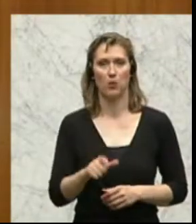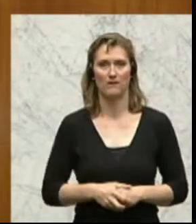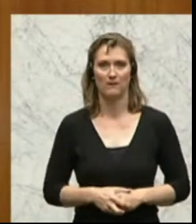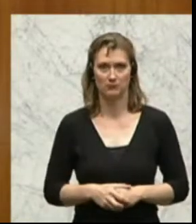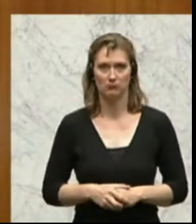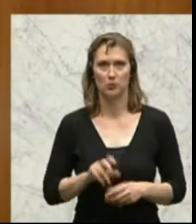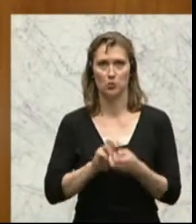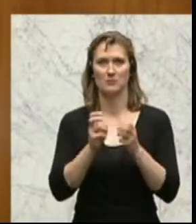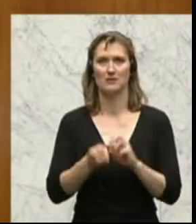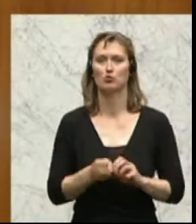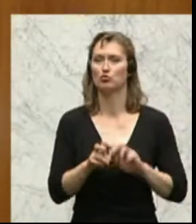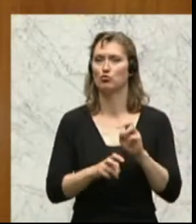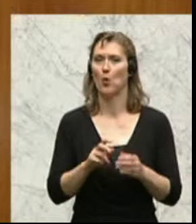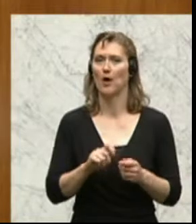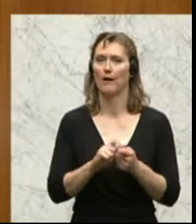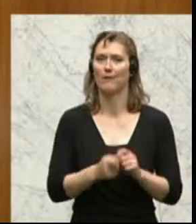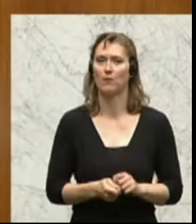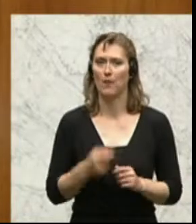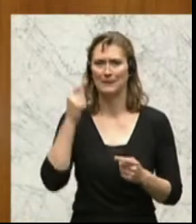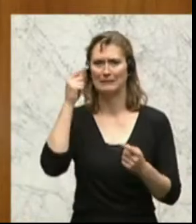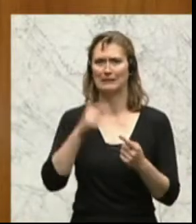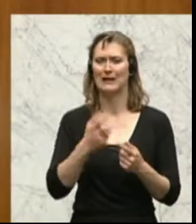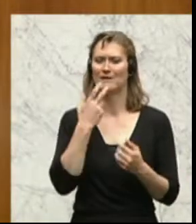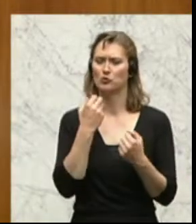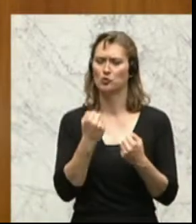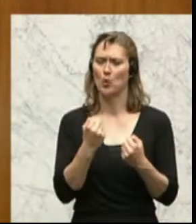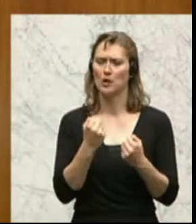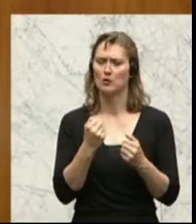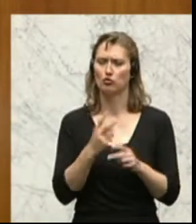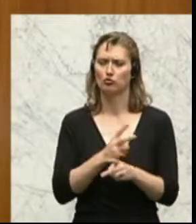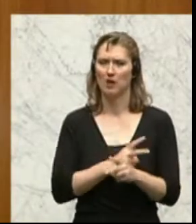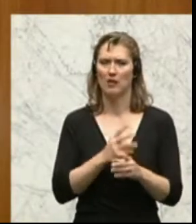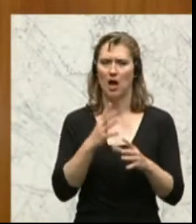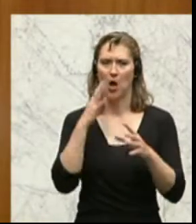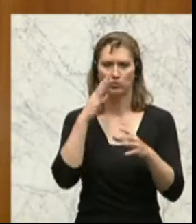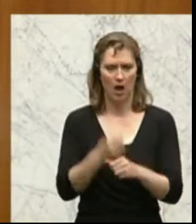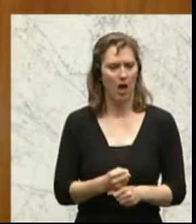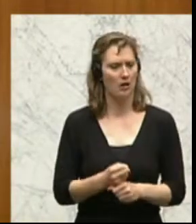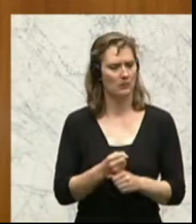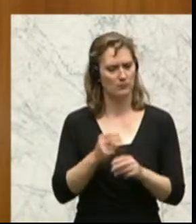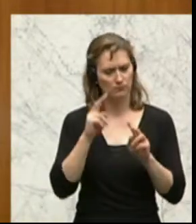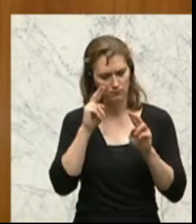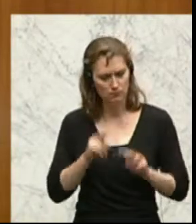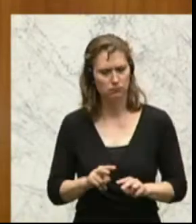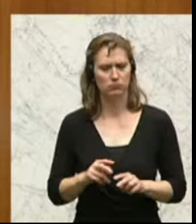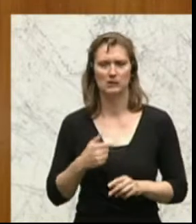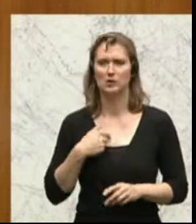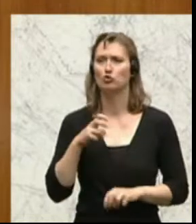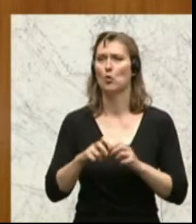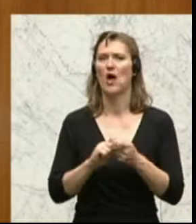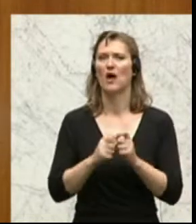einer Steuerreform werde ich das Ziel eines soliden Staatshaushalts nicht aus den Augen verlieren. Daher wird es mit mir auch keine Steuerreform auf Pump